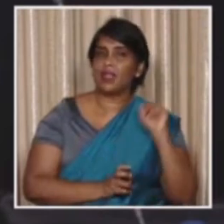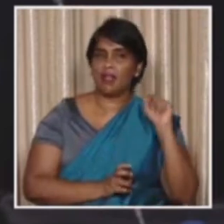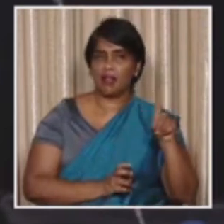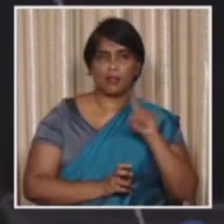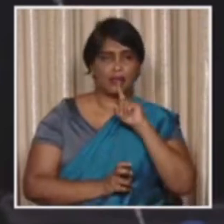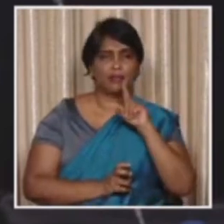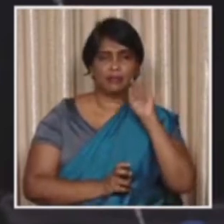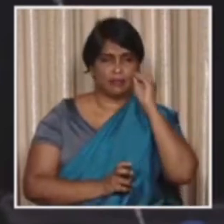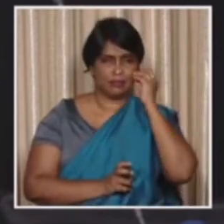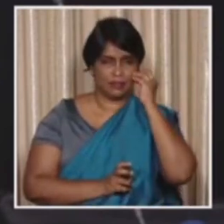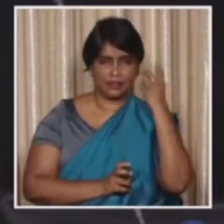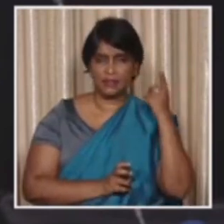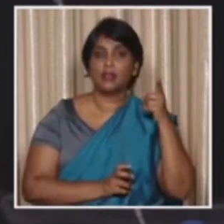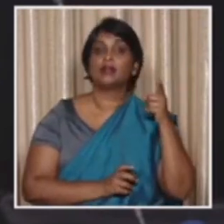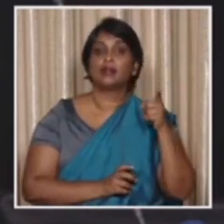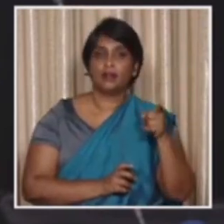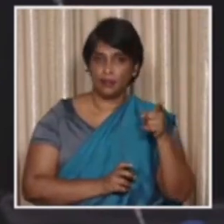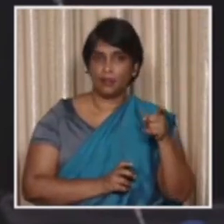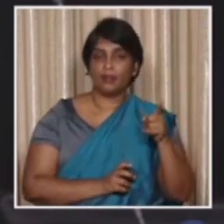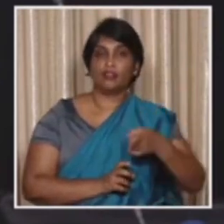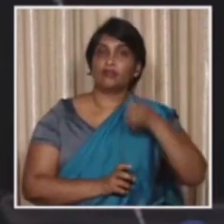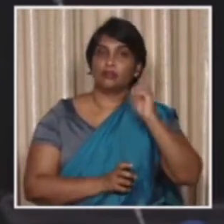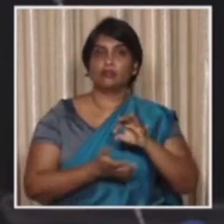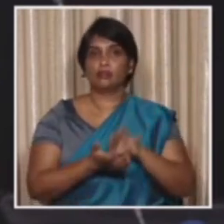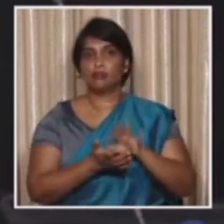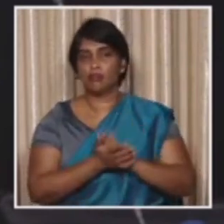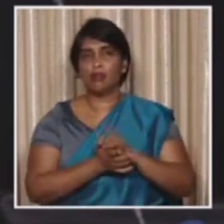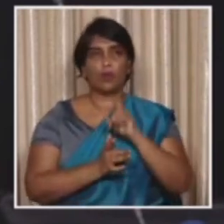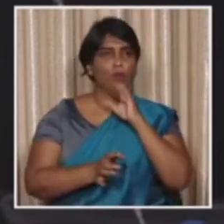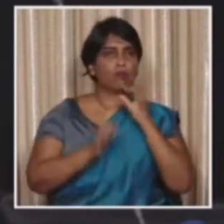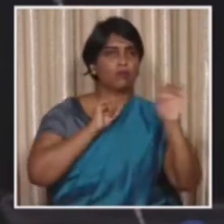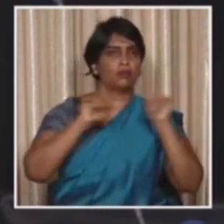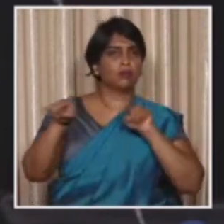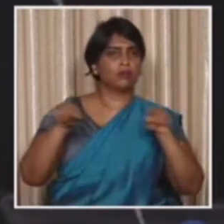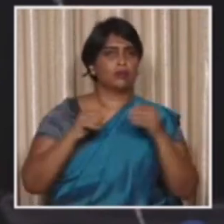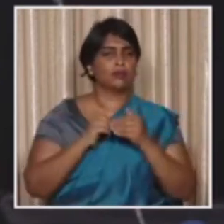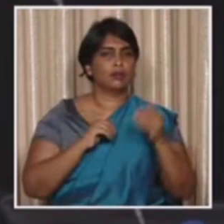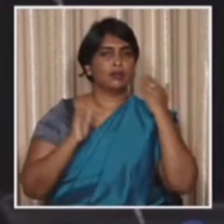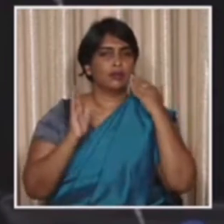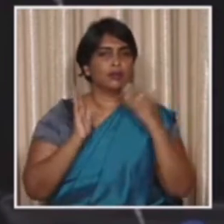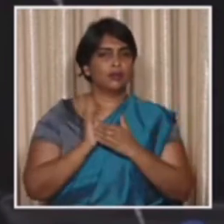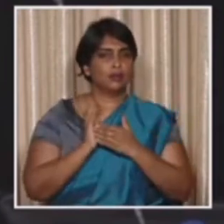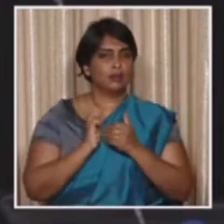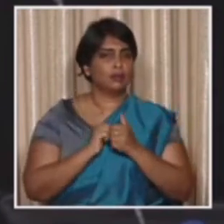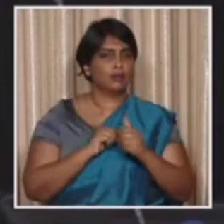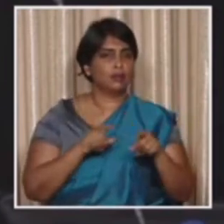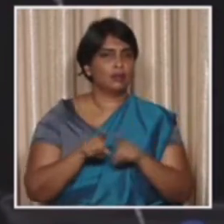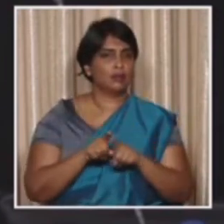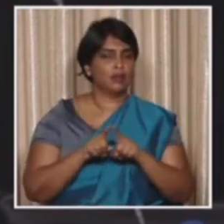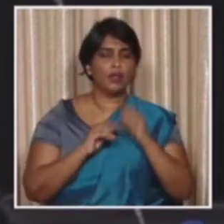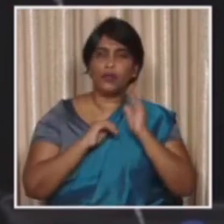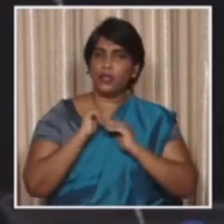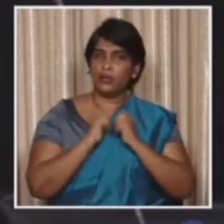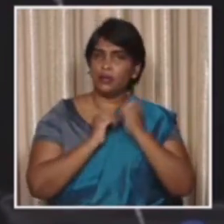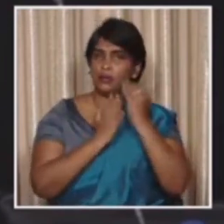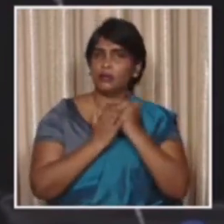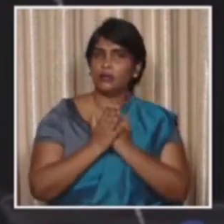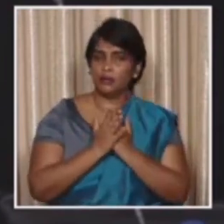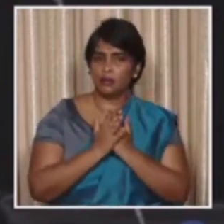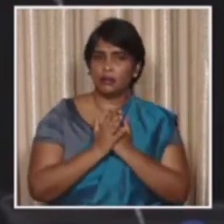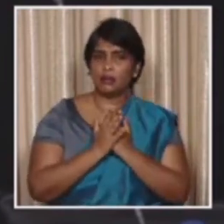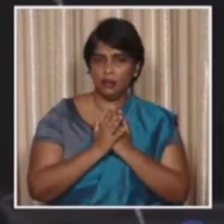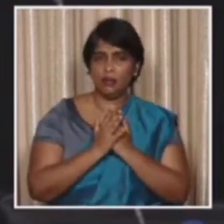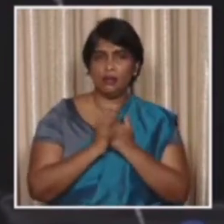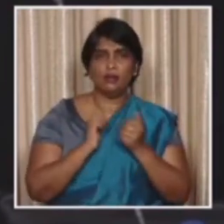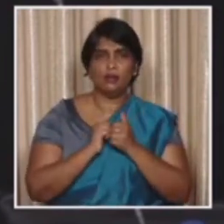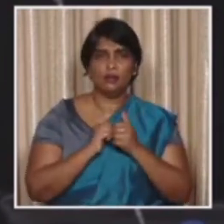mata kene ya ta mai tira ne kara ne kaa tada nadu dani okko ma kara mara dan ma wahana aba baha vita aba ta anu